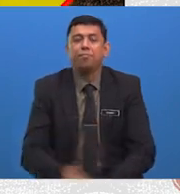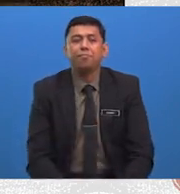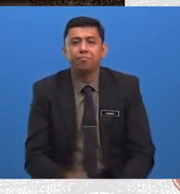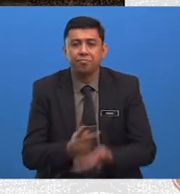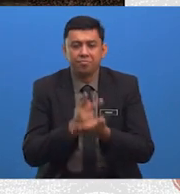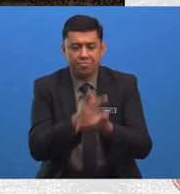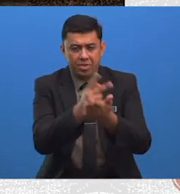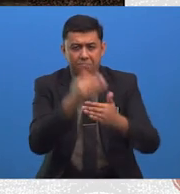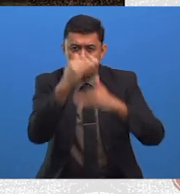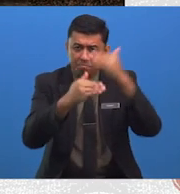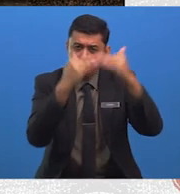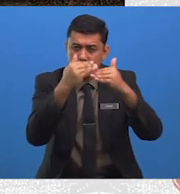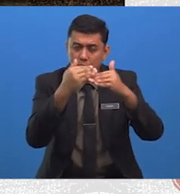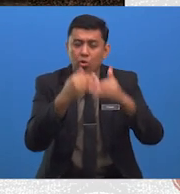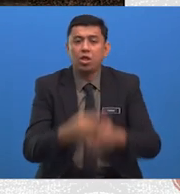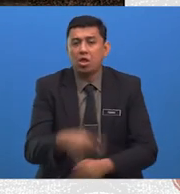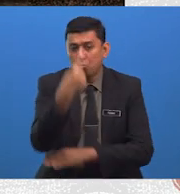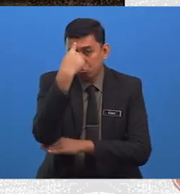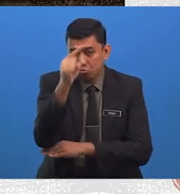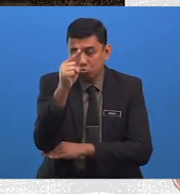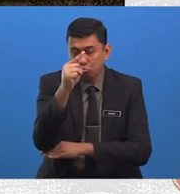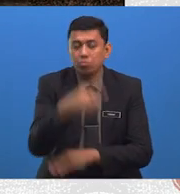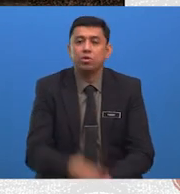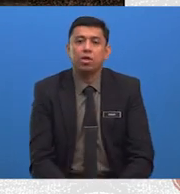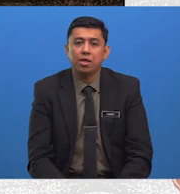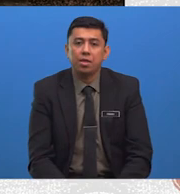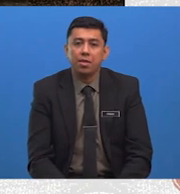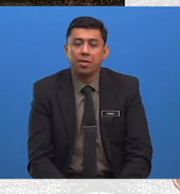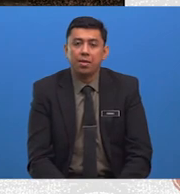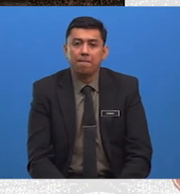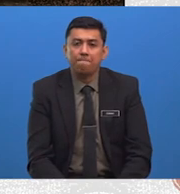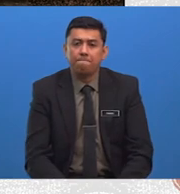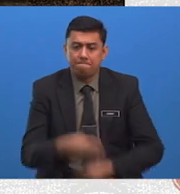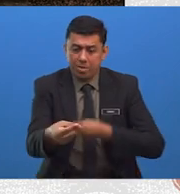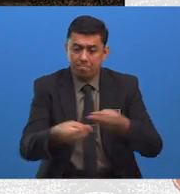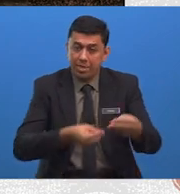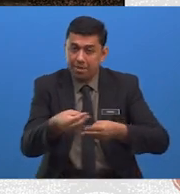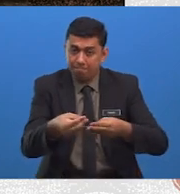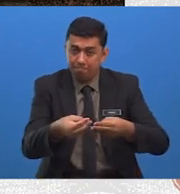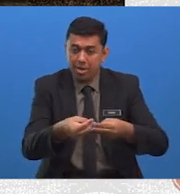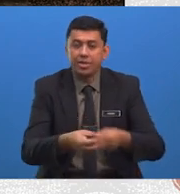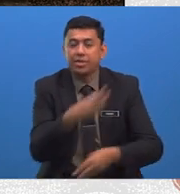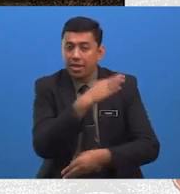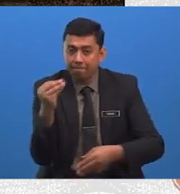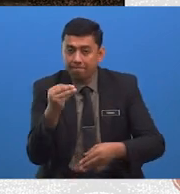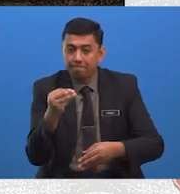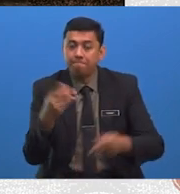Kapal yang dibina adalah untuk tujuan perdagangan dan peperangan.